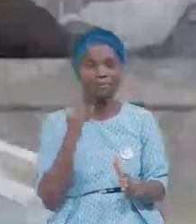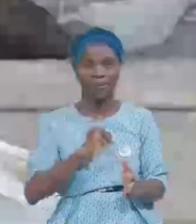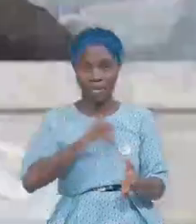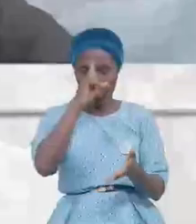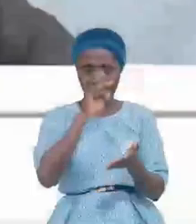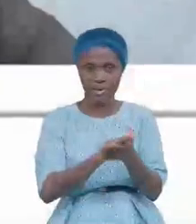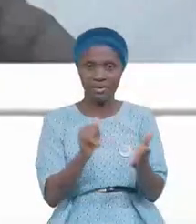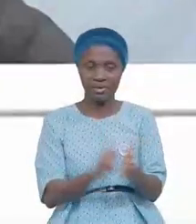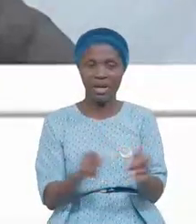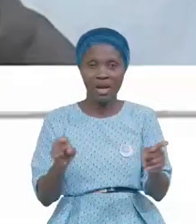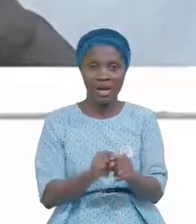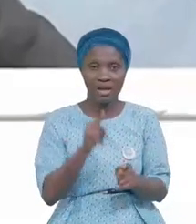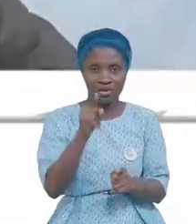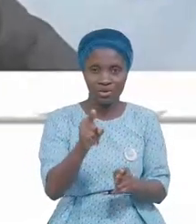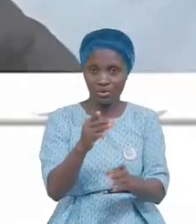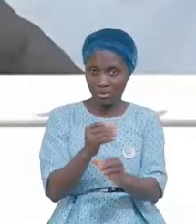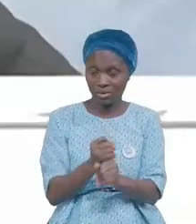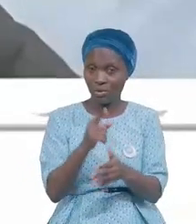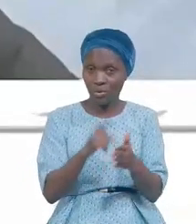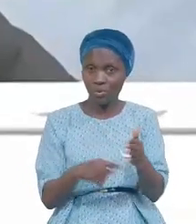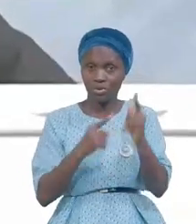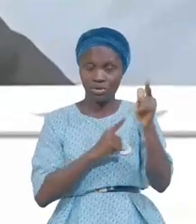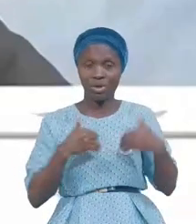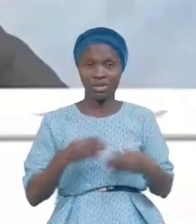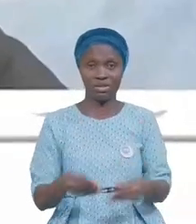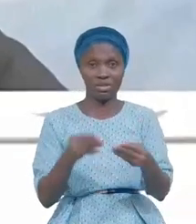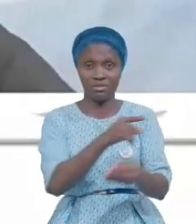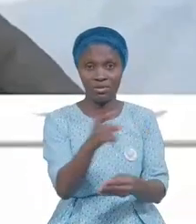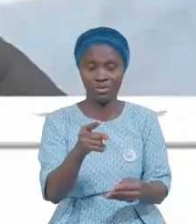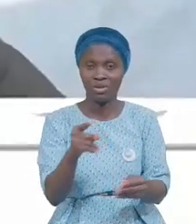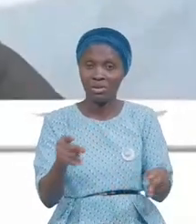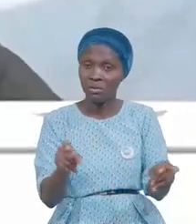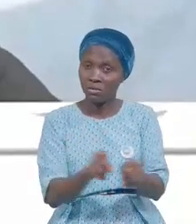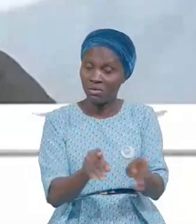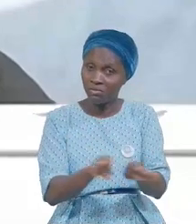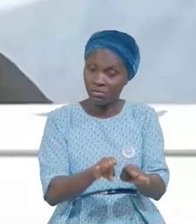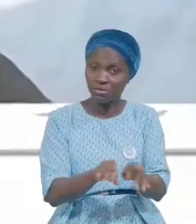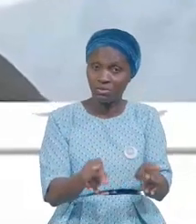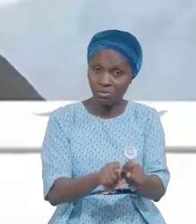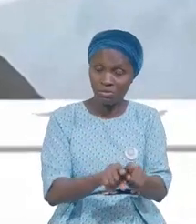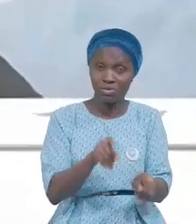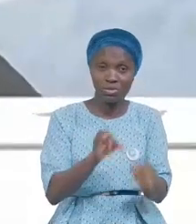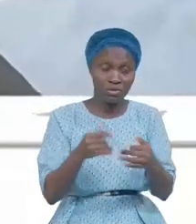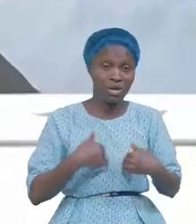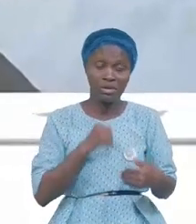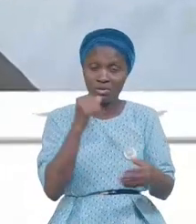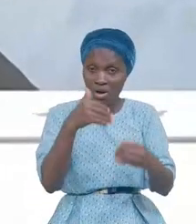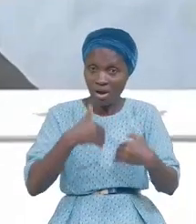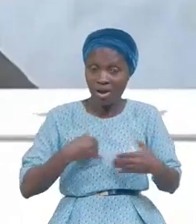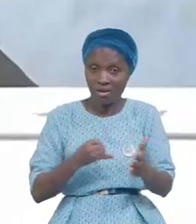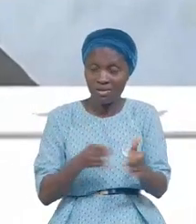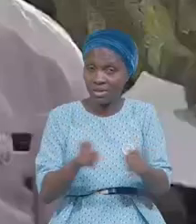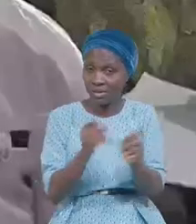Alors, donc, vous devez prendre ce que Dieu vous donne, même si tu n'avais jamais entendu ça avant. Les prodiges de Dieu